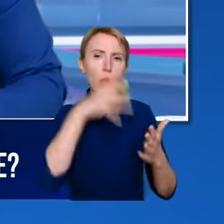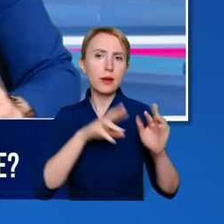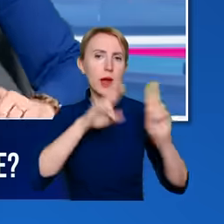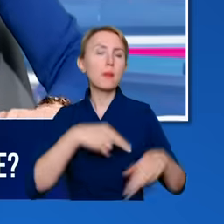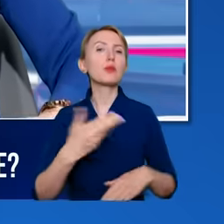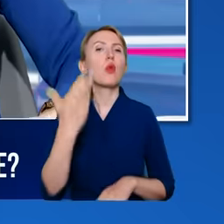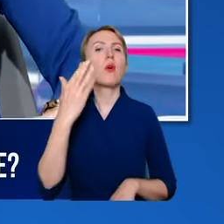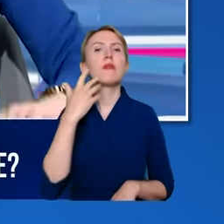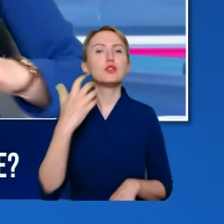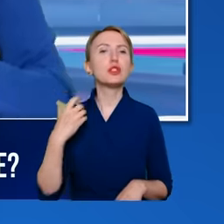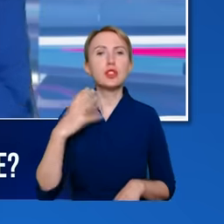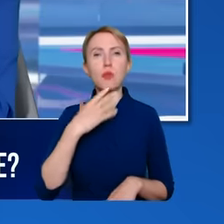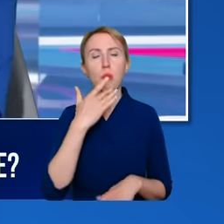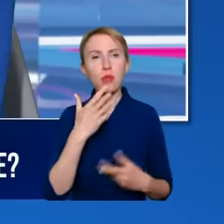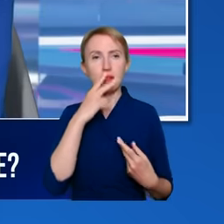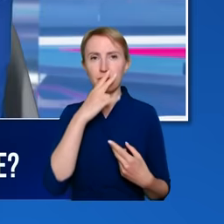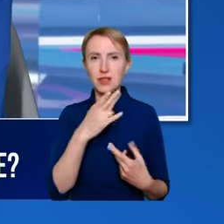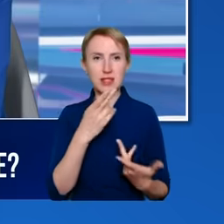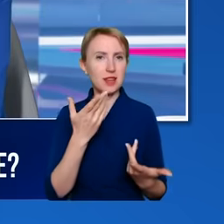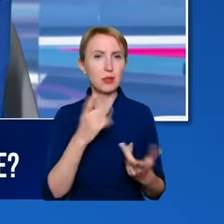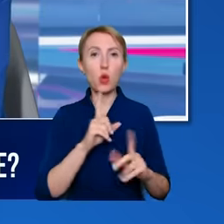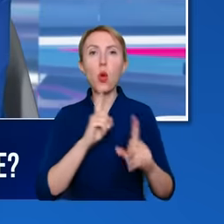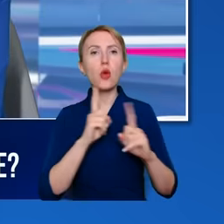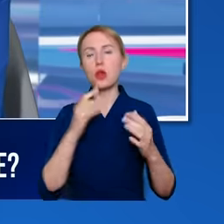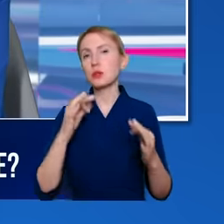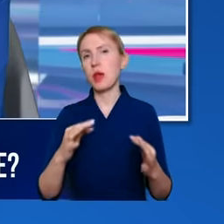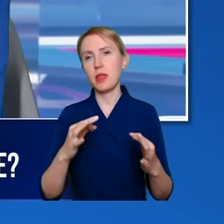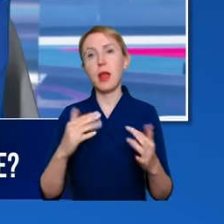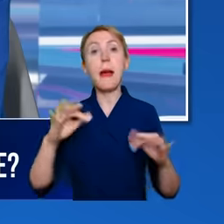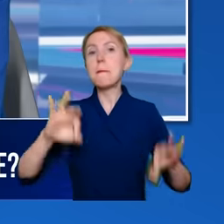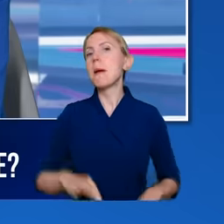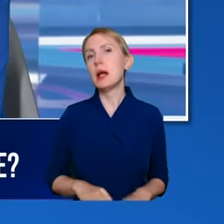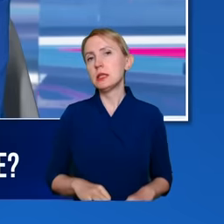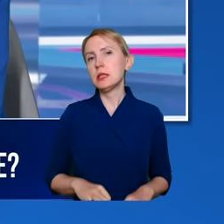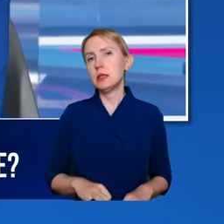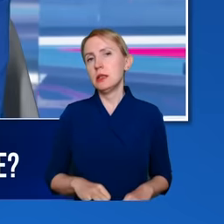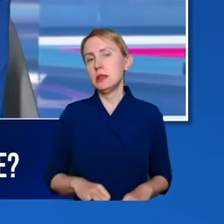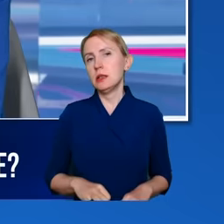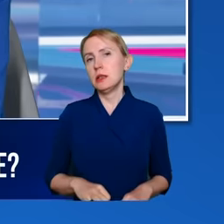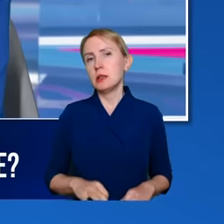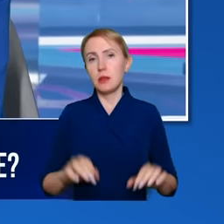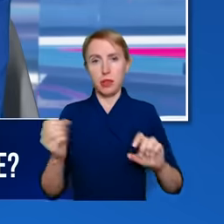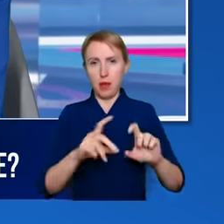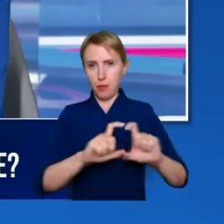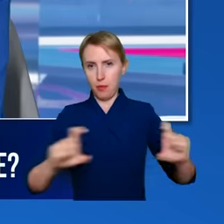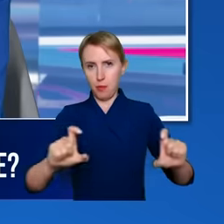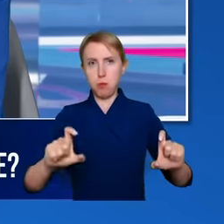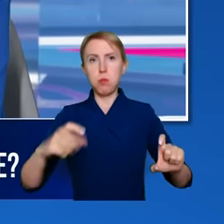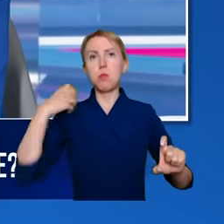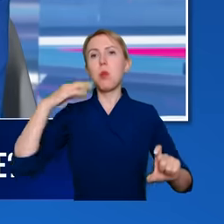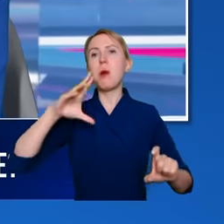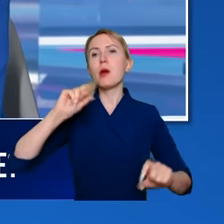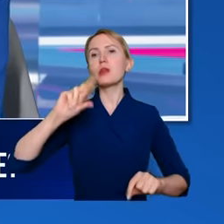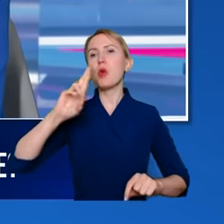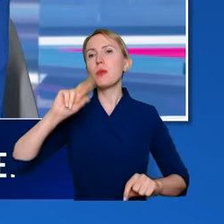wspominałam, ale widzę, że jakby rozmawiamy w tej chwili o panu na pasku jest pułkownik Bartłomiej